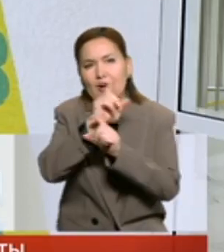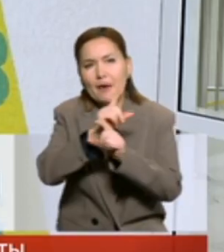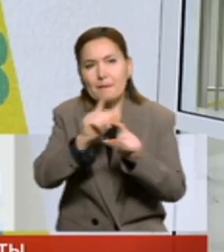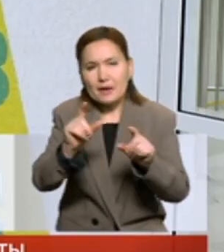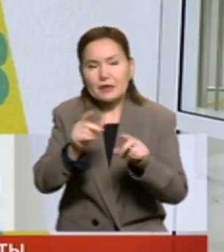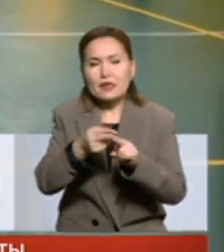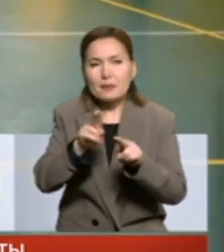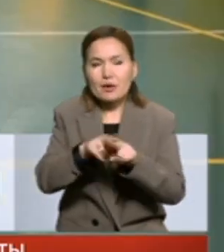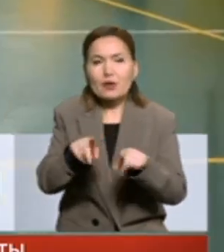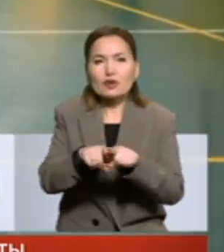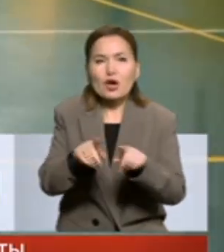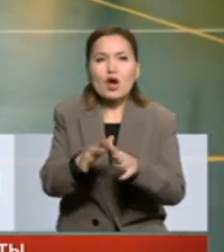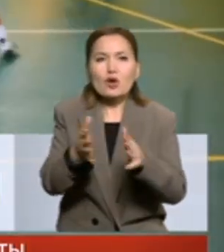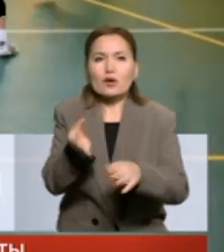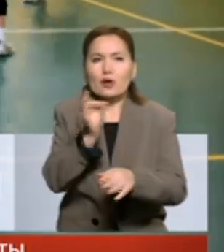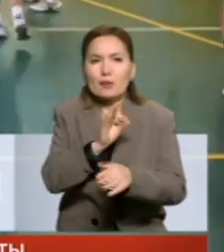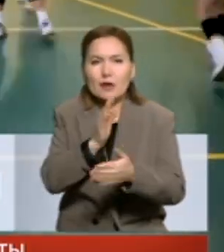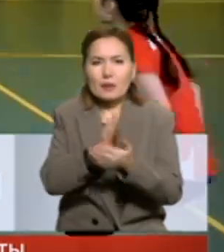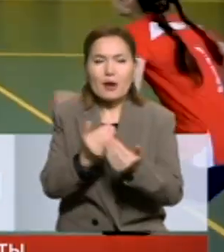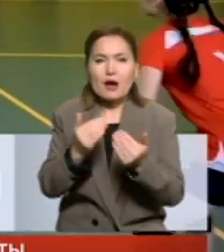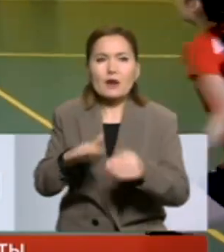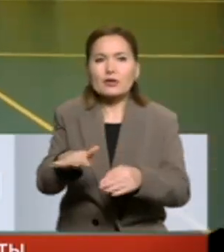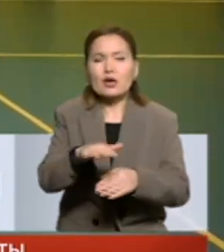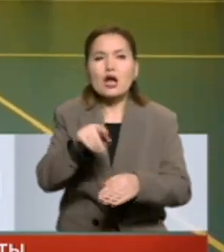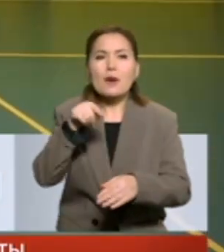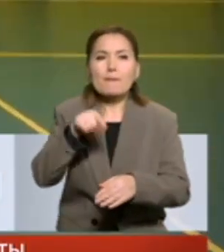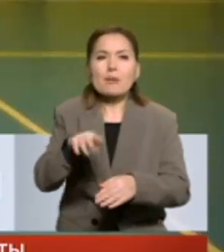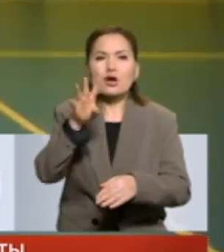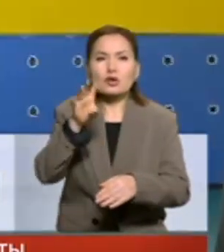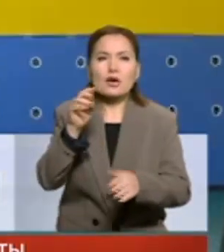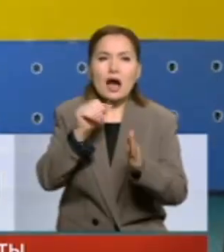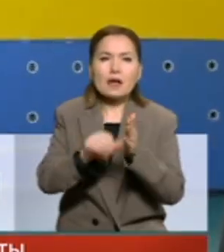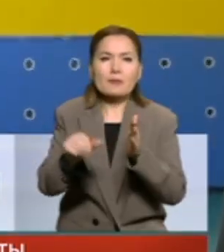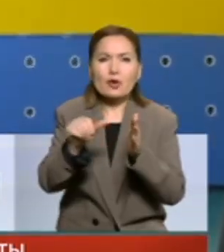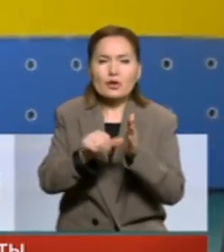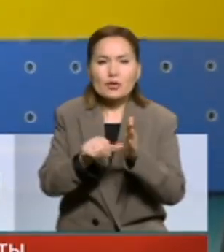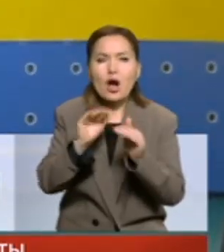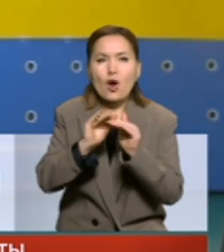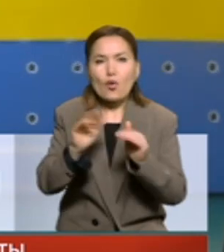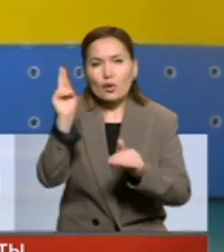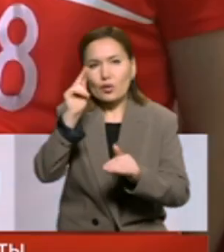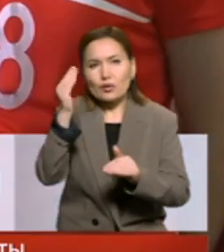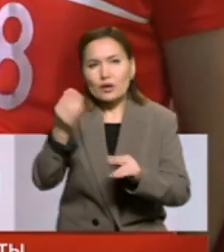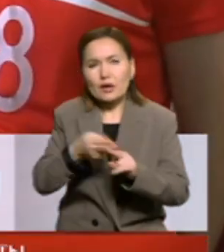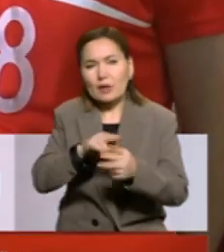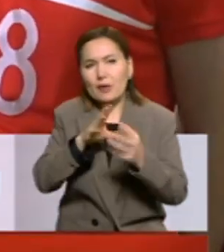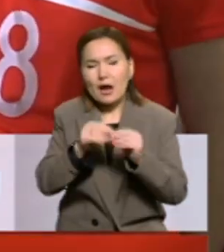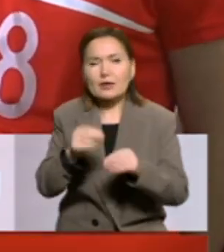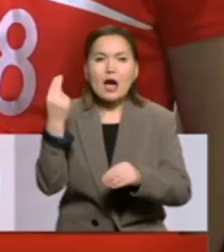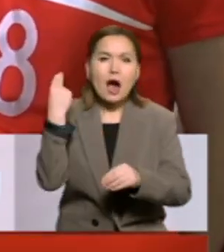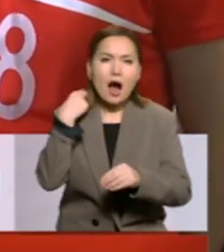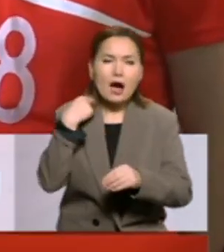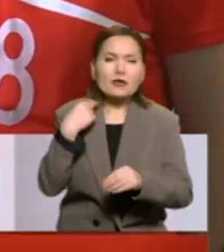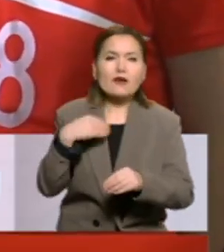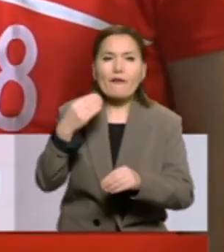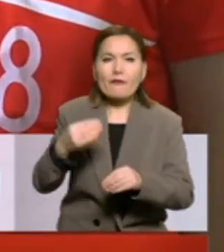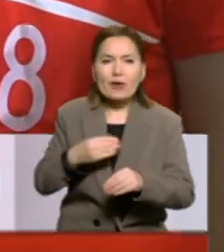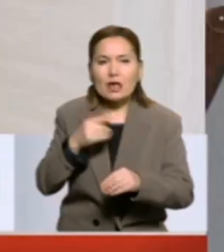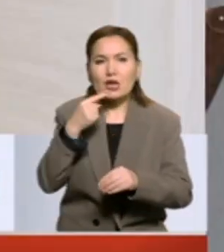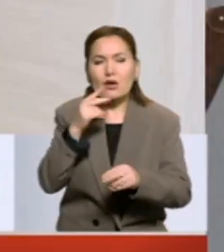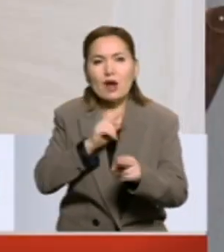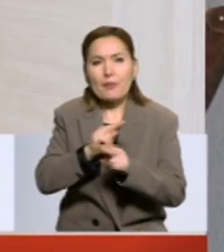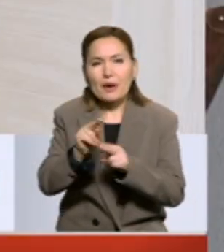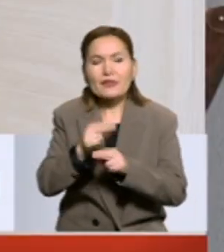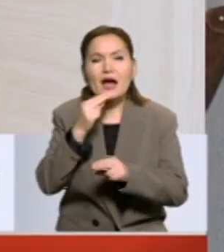жүктемесін азайтуға септігін тигізді. Қазір мұнда 1466 оқушы білім алады. Оларға ағылшын, француз